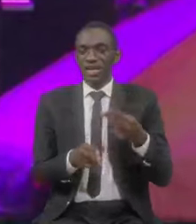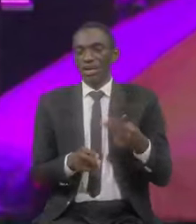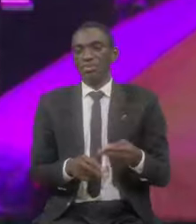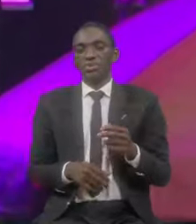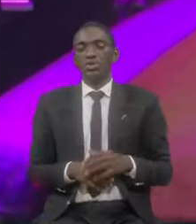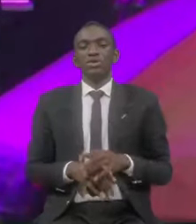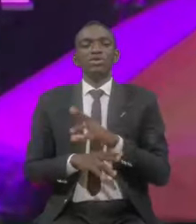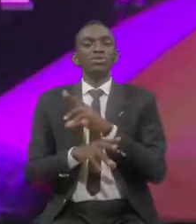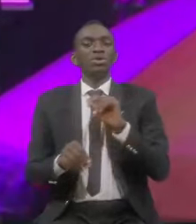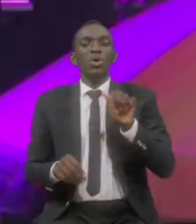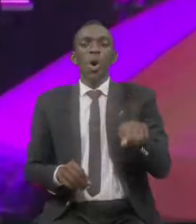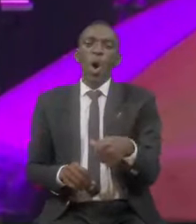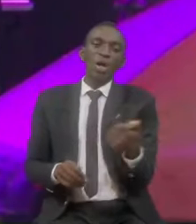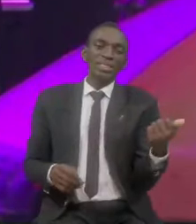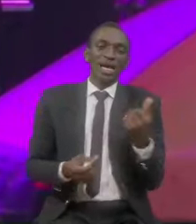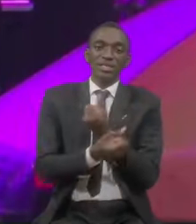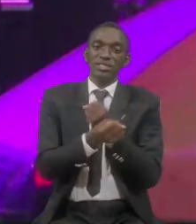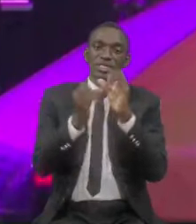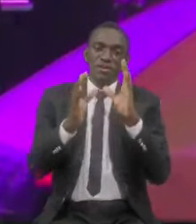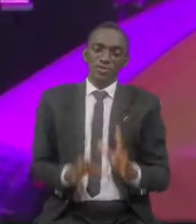il n'y a point d'autre sauveur.